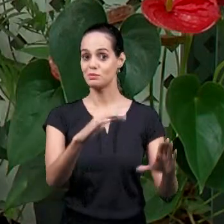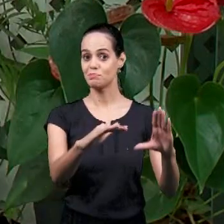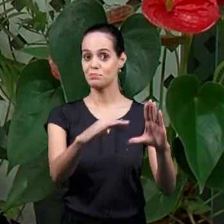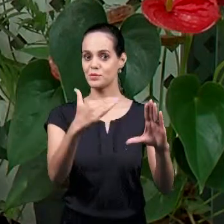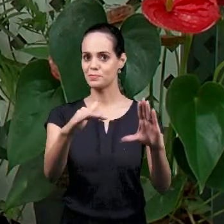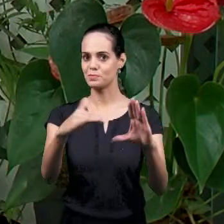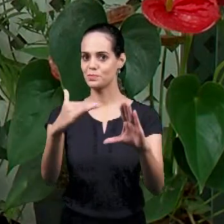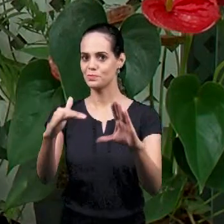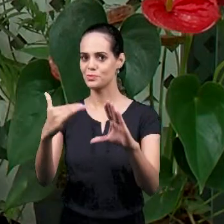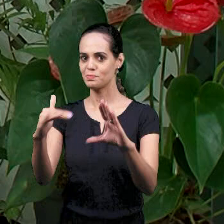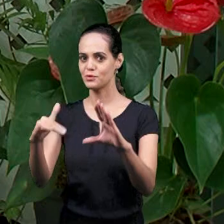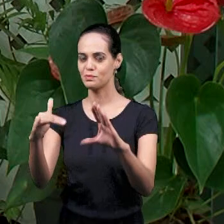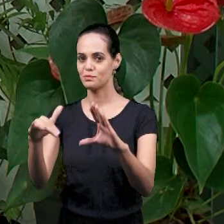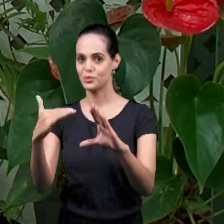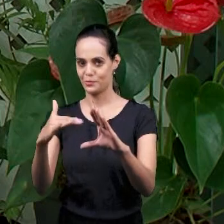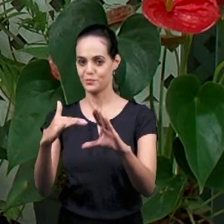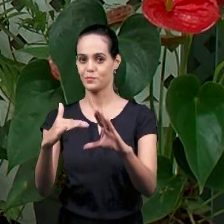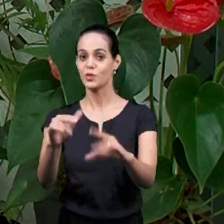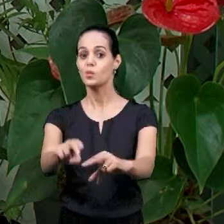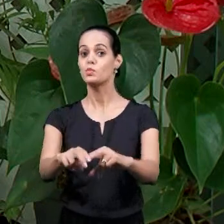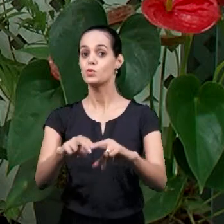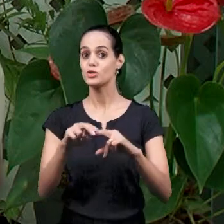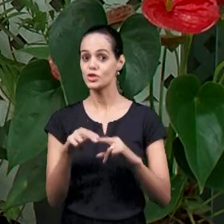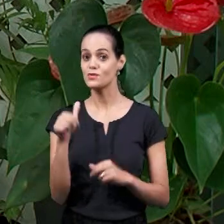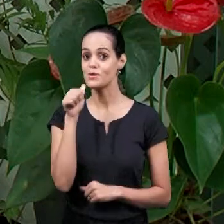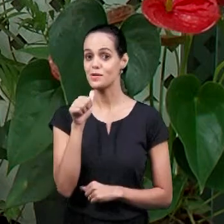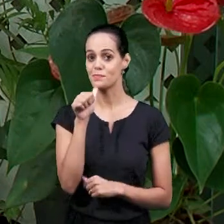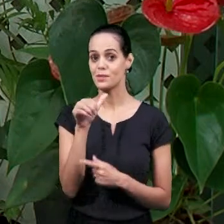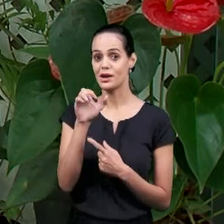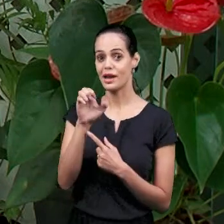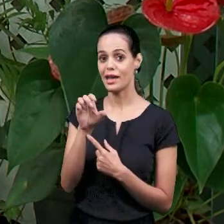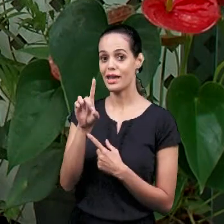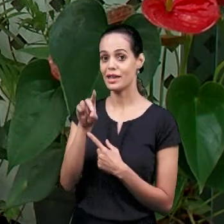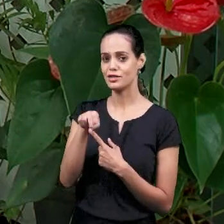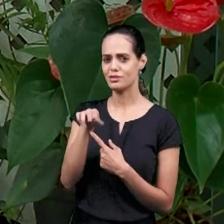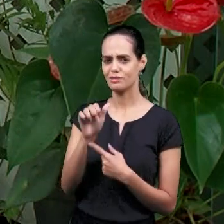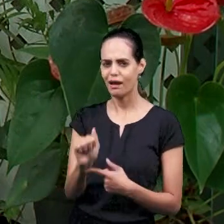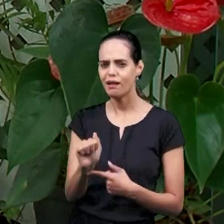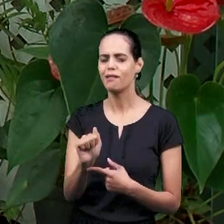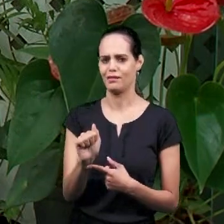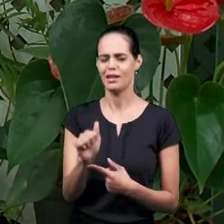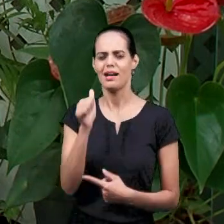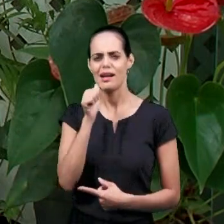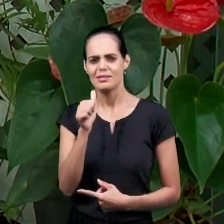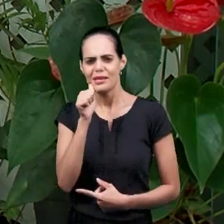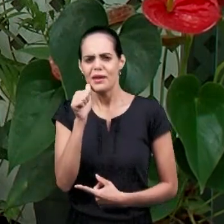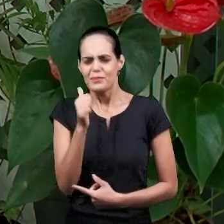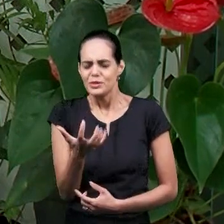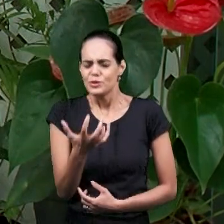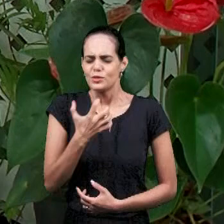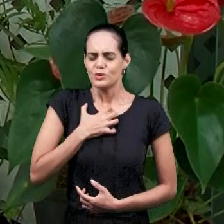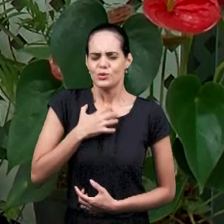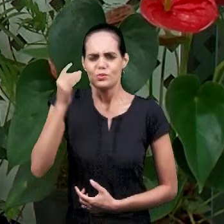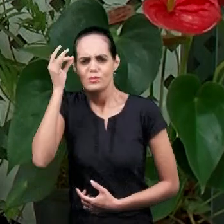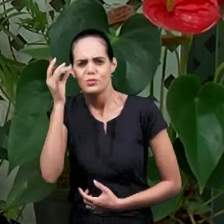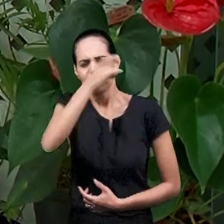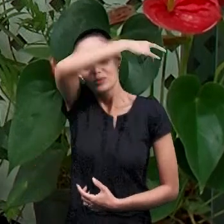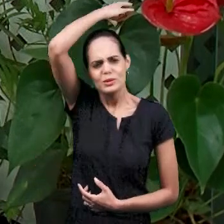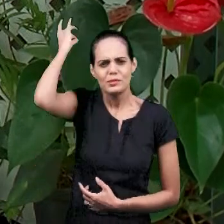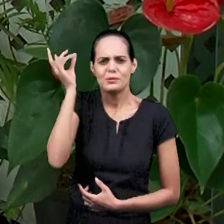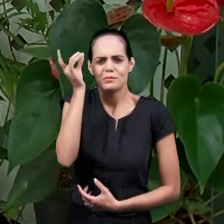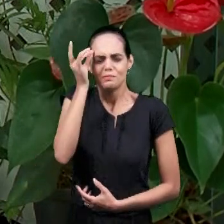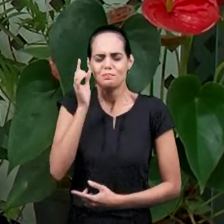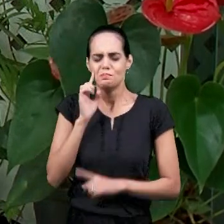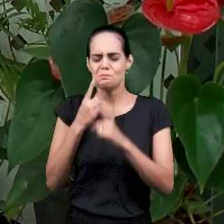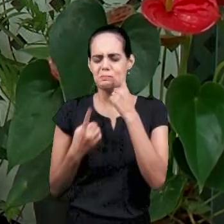en fonction de ce que la sœur Edinha a dit. il y a eu, beaucoup ont été